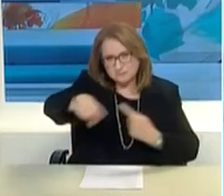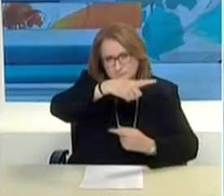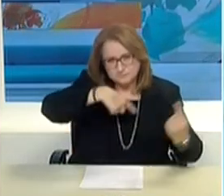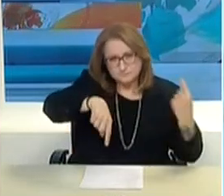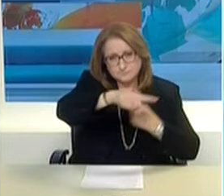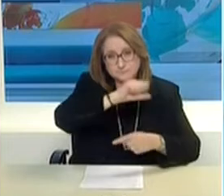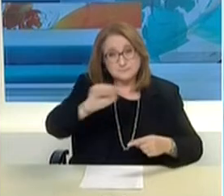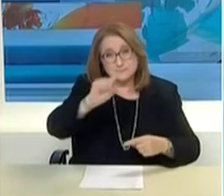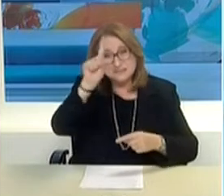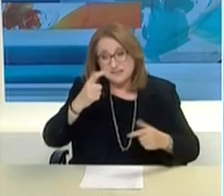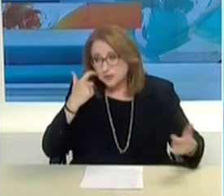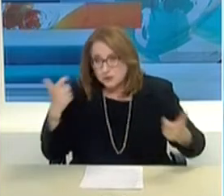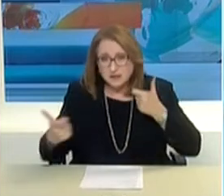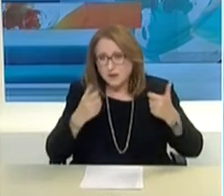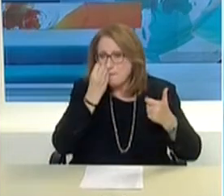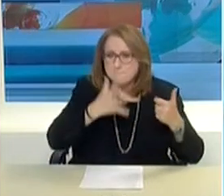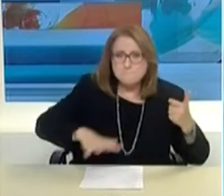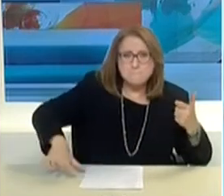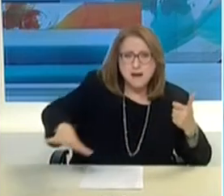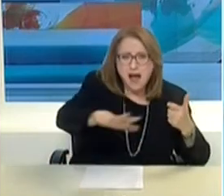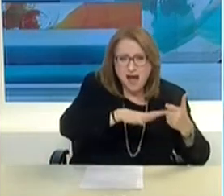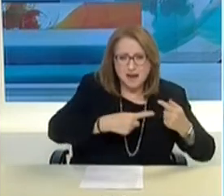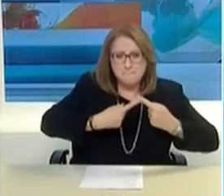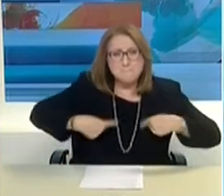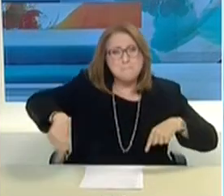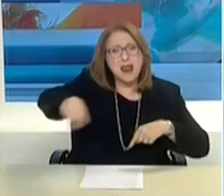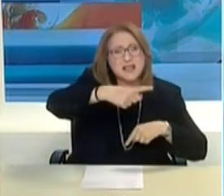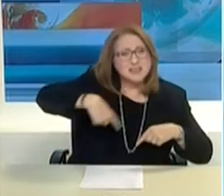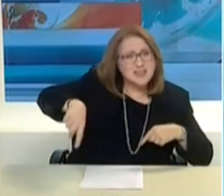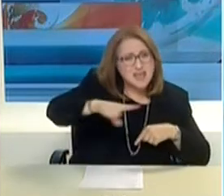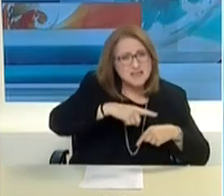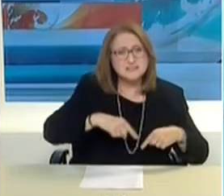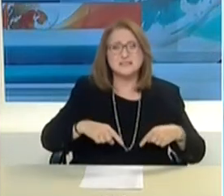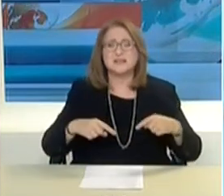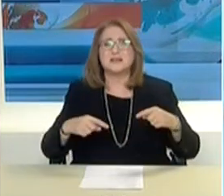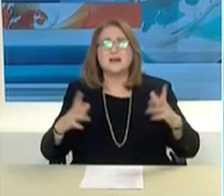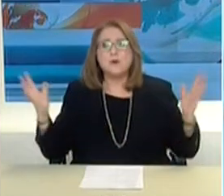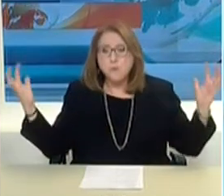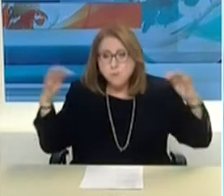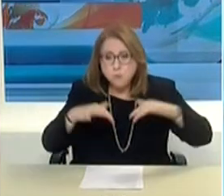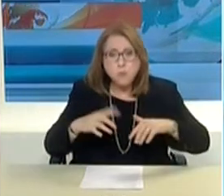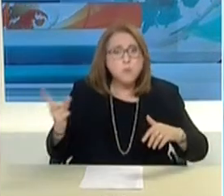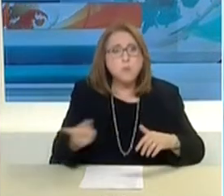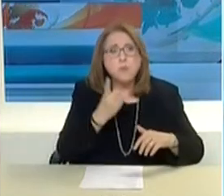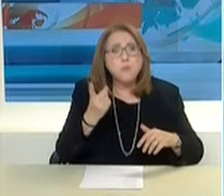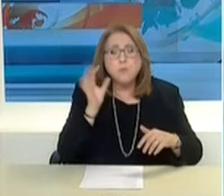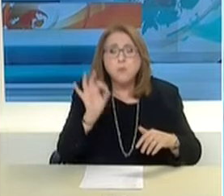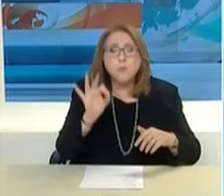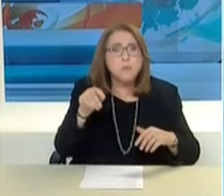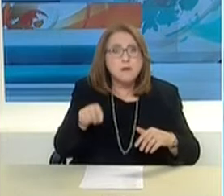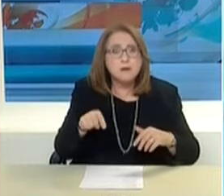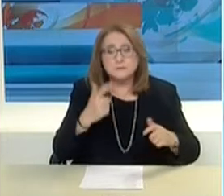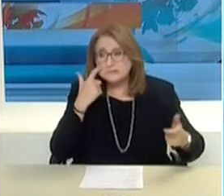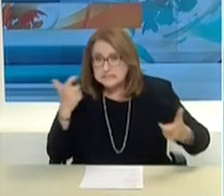μέσα στο Σαββατοκύριακο, σε πάρκα, μεγάλες πλατείες, χώρους όπου παρατηρείται συγκέντρωση προσώπων, προκειμένου να